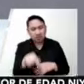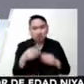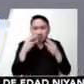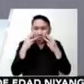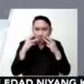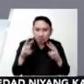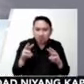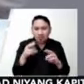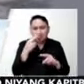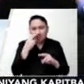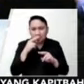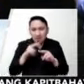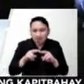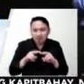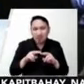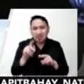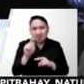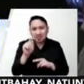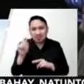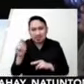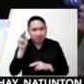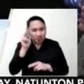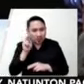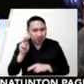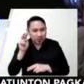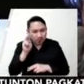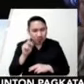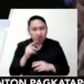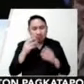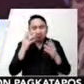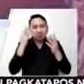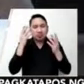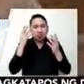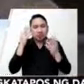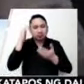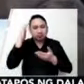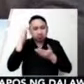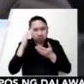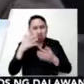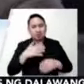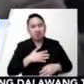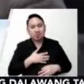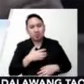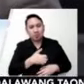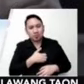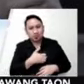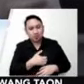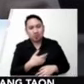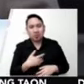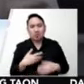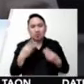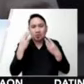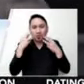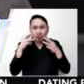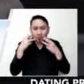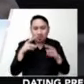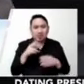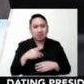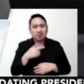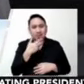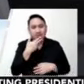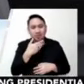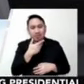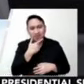funny tiktok videos para mapalitan ang kanyang mga emosyon Nanonood ako ng mga nakakatawang videos sa biyahe